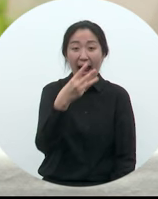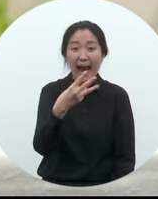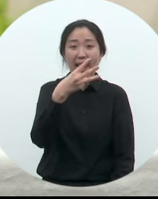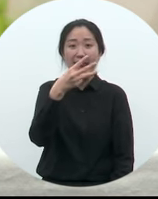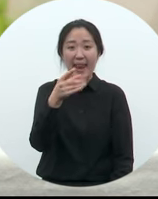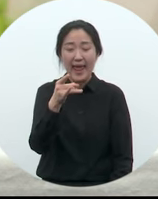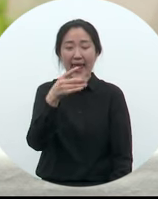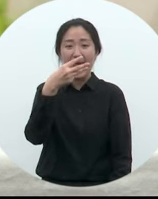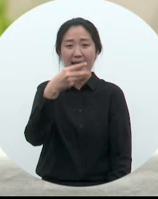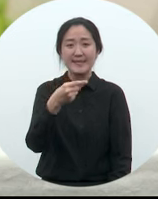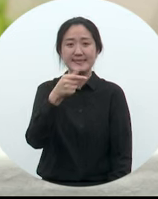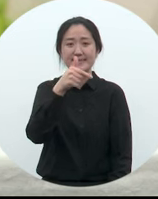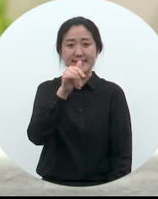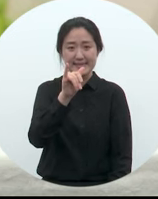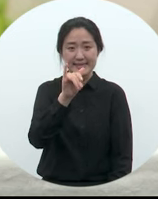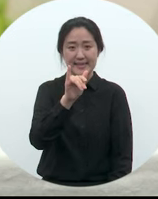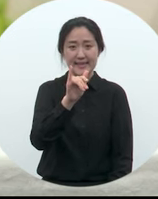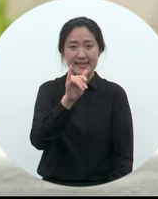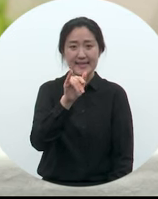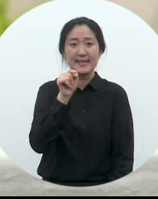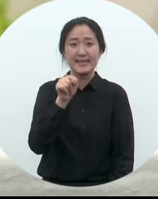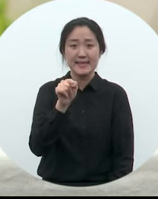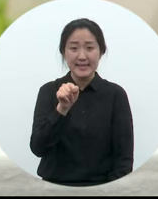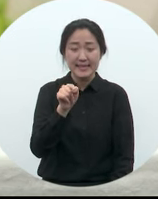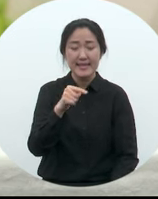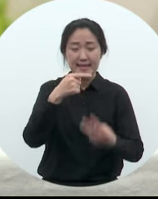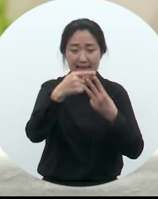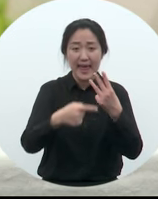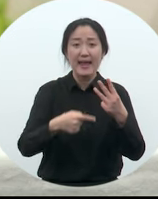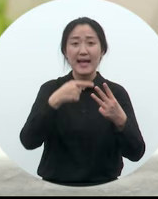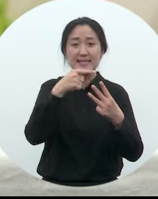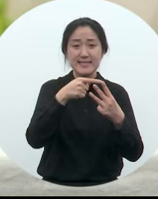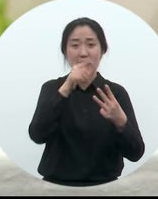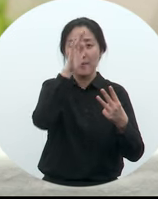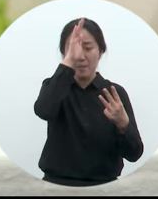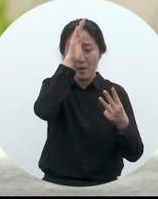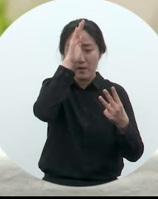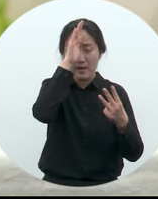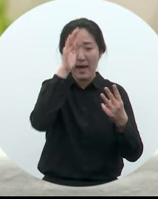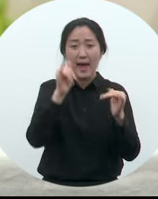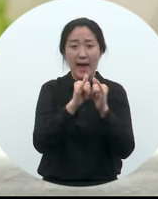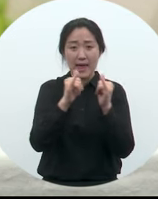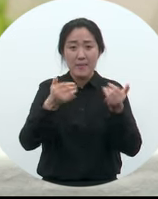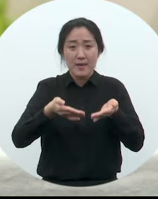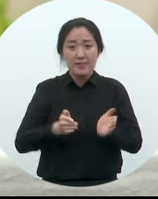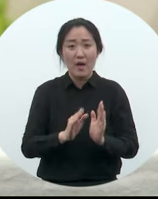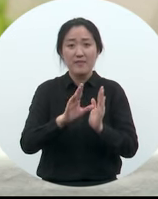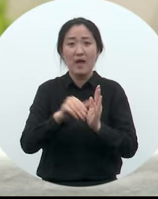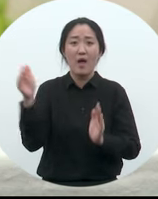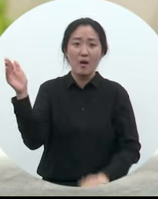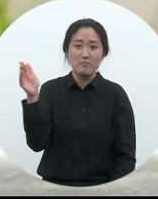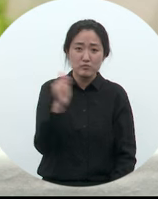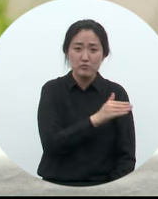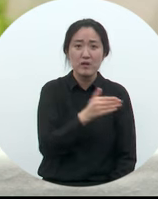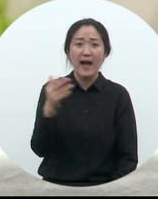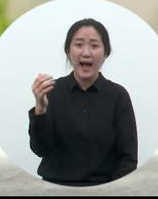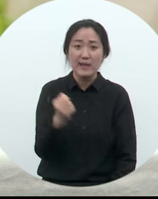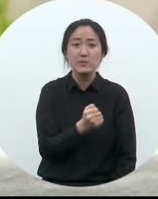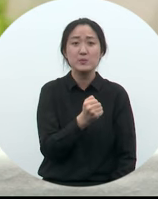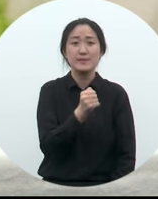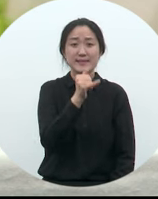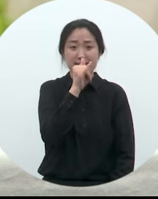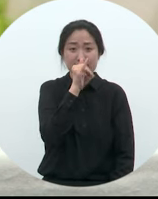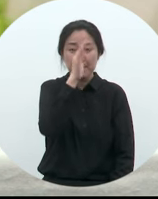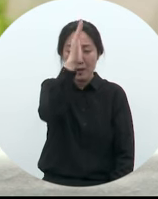알레르기입니다. 그러니까 이 알레르기 비염이나 아토피 천식은 인류가 태어날 때부터 가지고